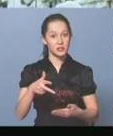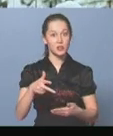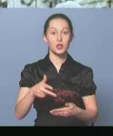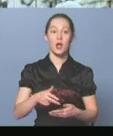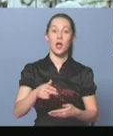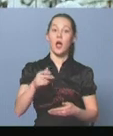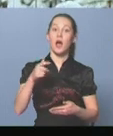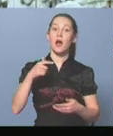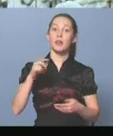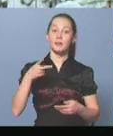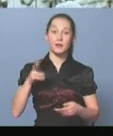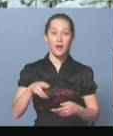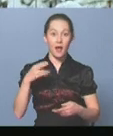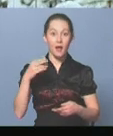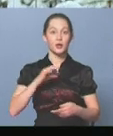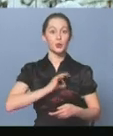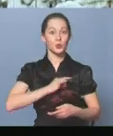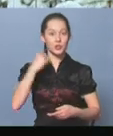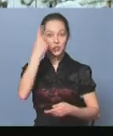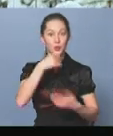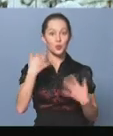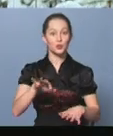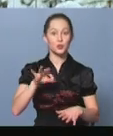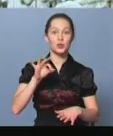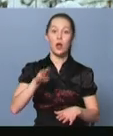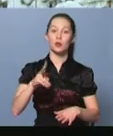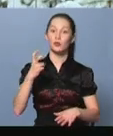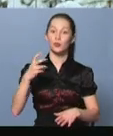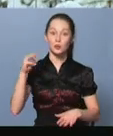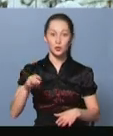от 30 000, для юрлиц уже идет от